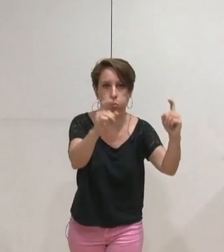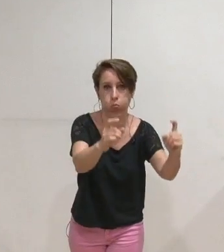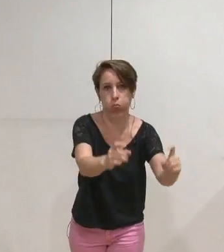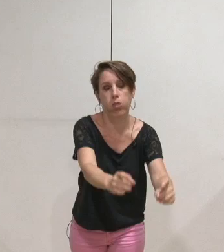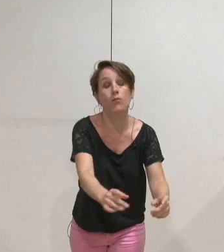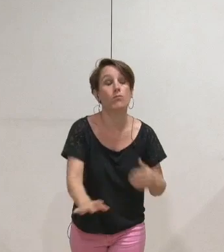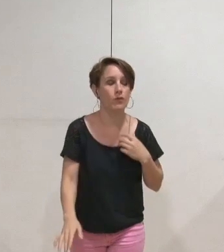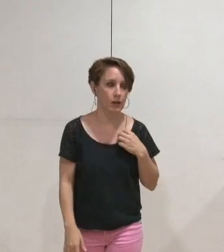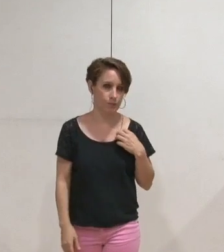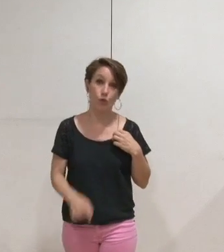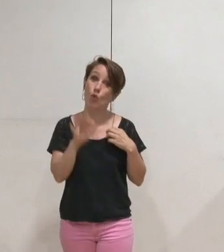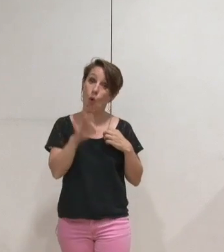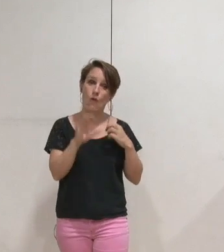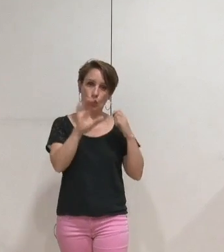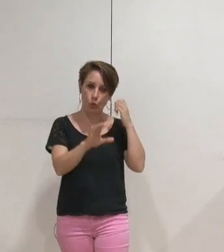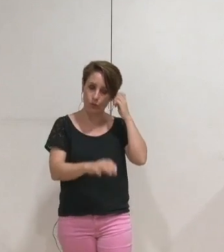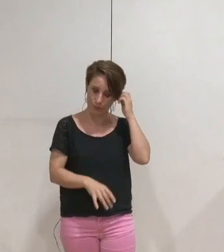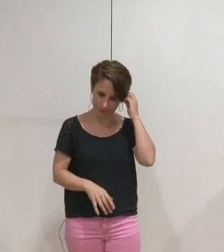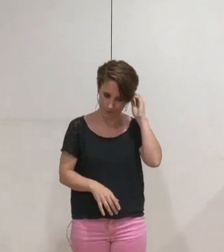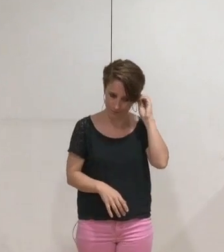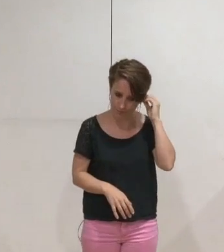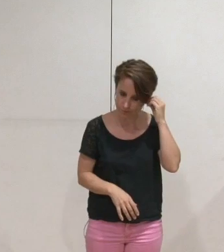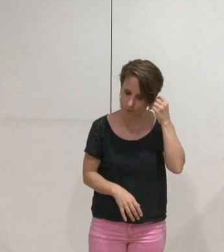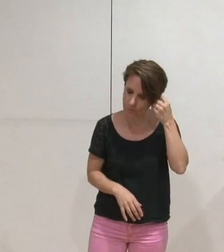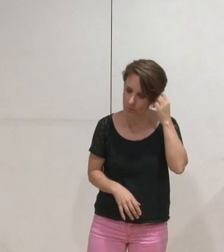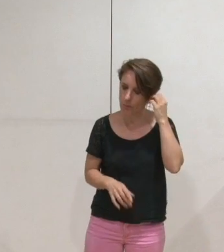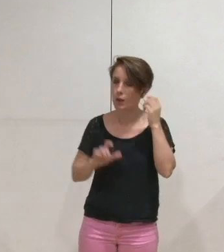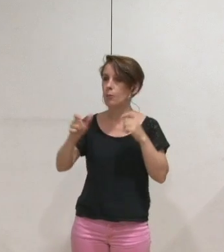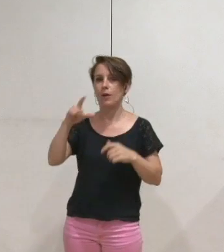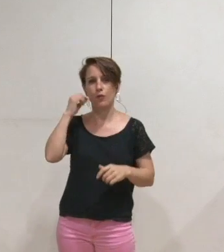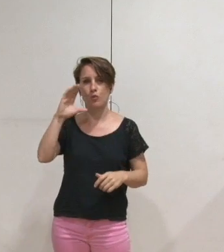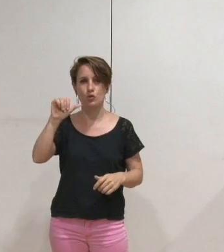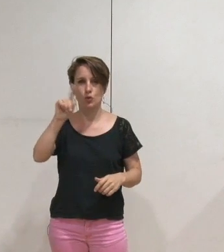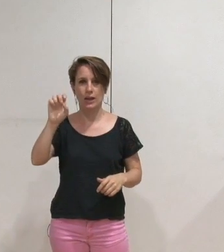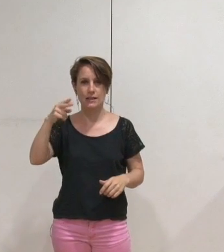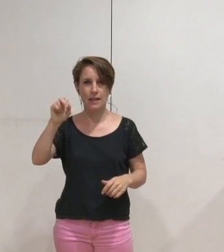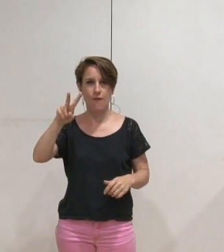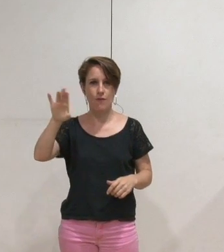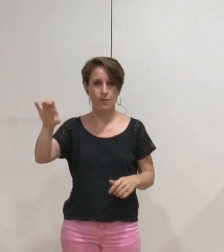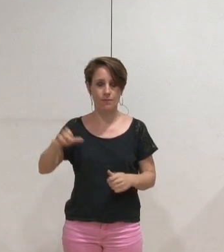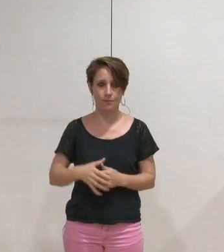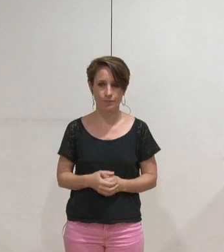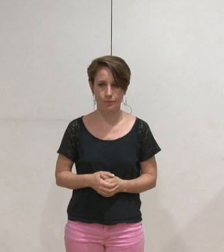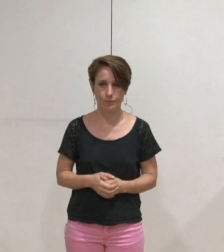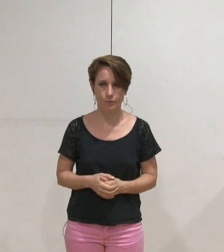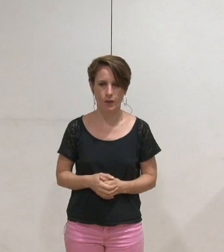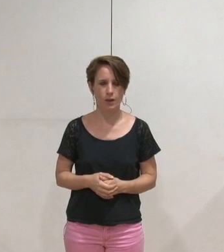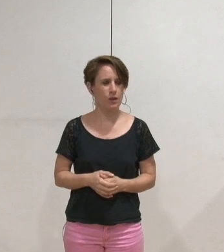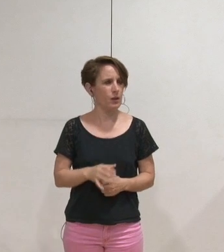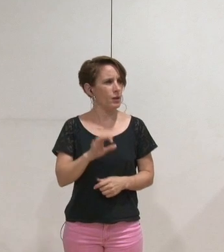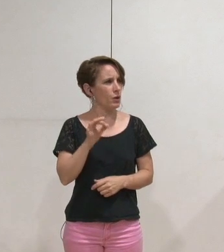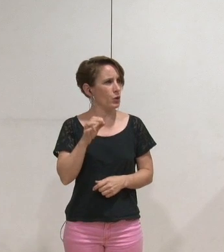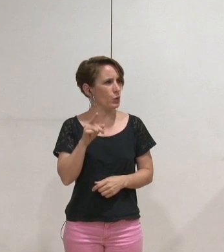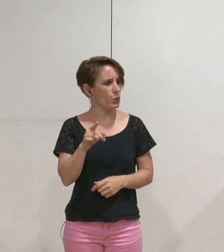contre Monsieur casazenav oui je n'ai pas souvenir que cette emprintt